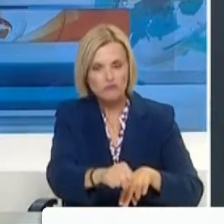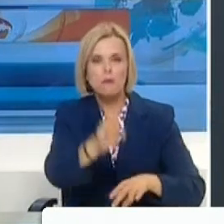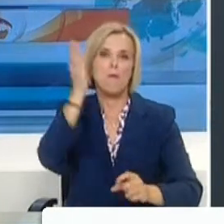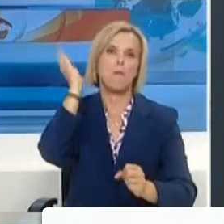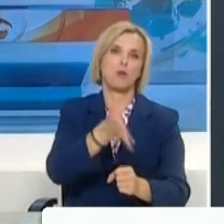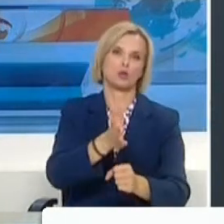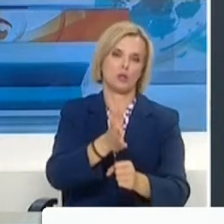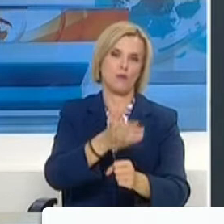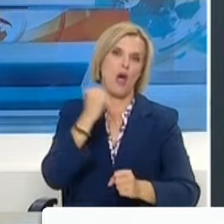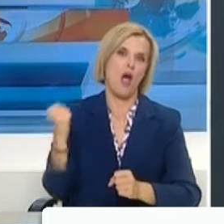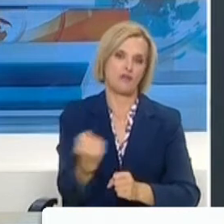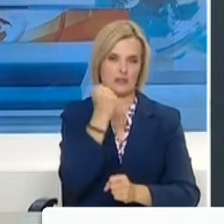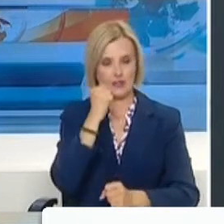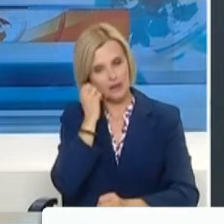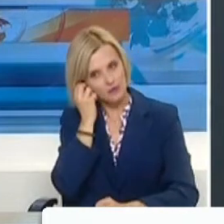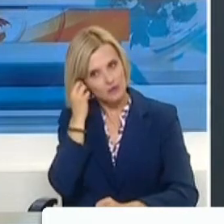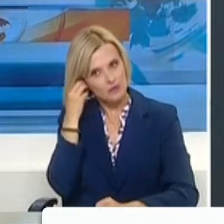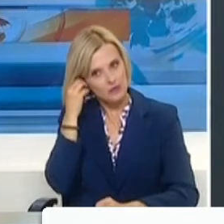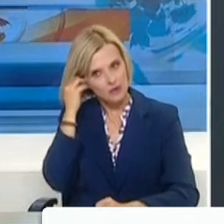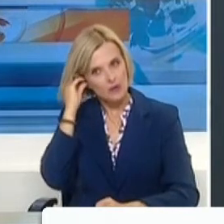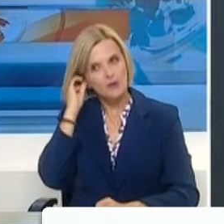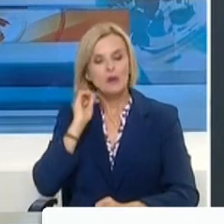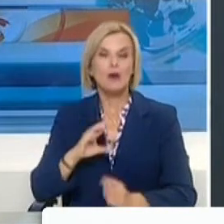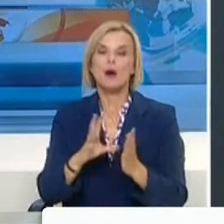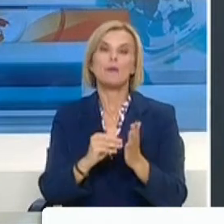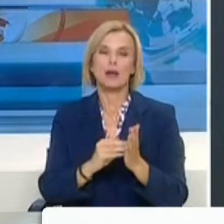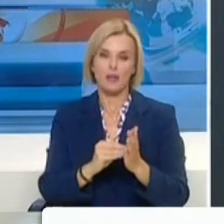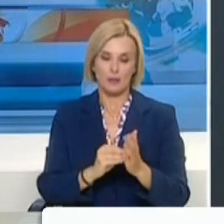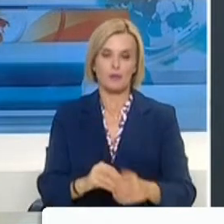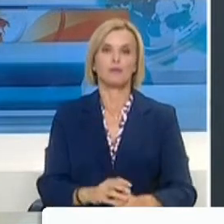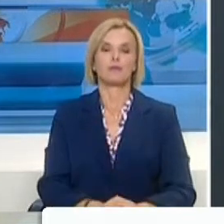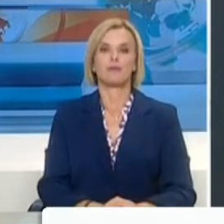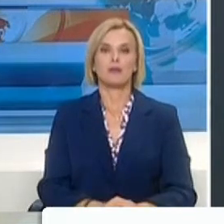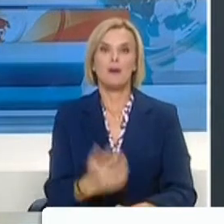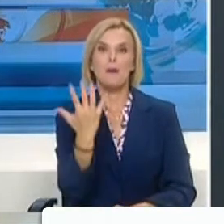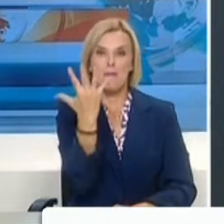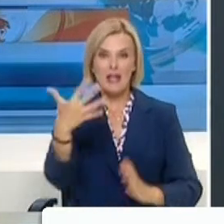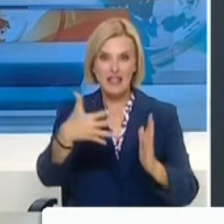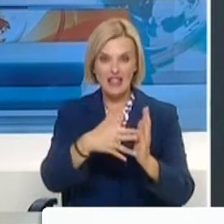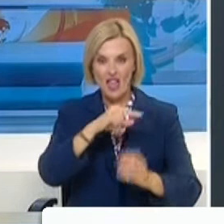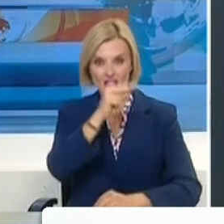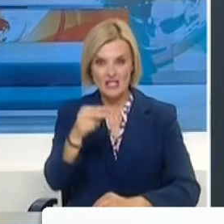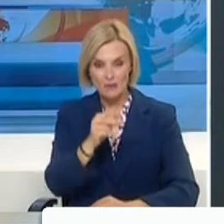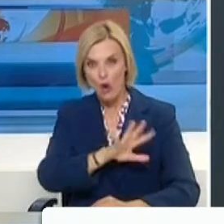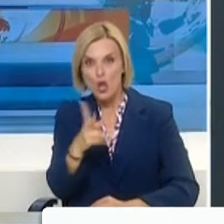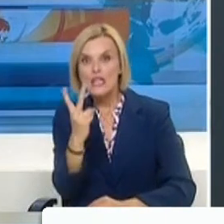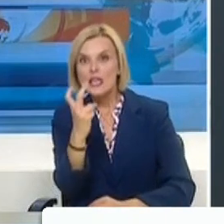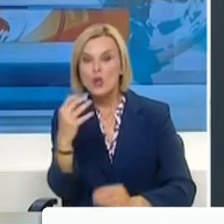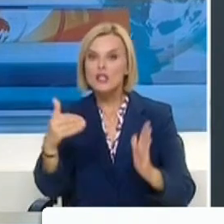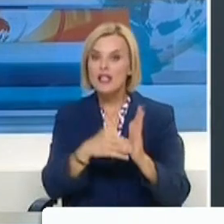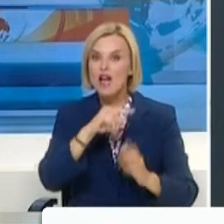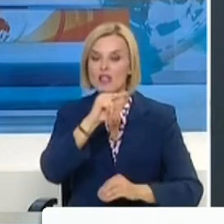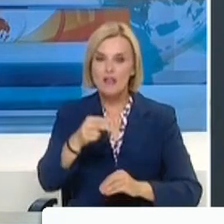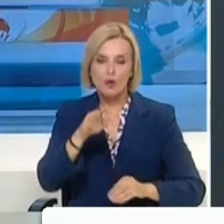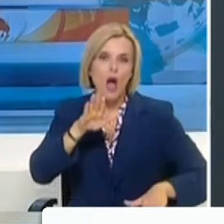εξίσου αυστηρές. Πιο συγκεκριμένα, στην πρώτη παράβαση το πρόστιμο θα είναι από 5.000 έως 20.000 ευρώ αναλόγως